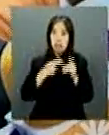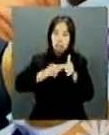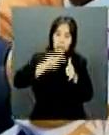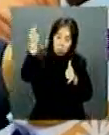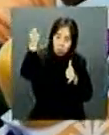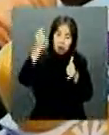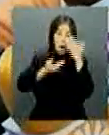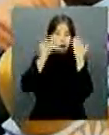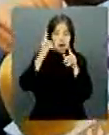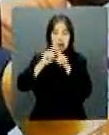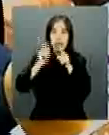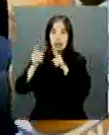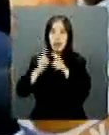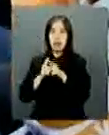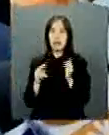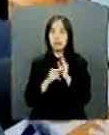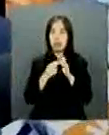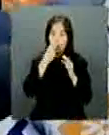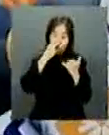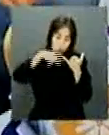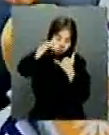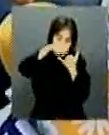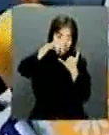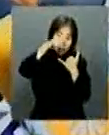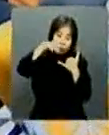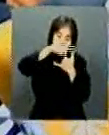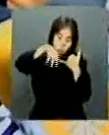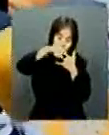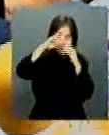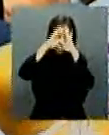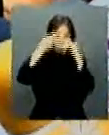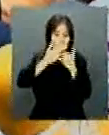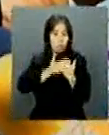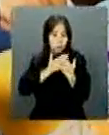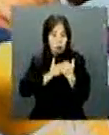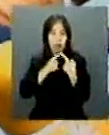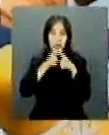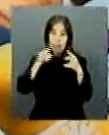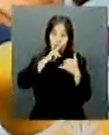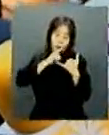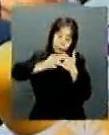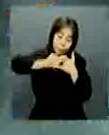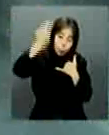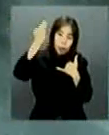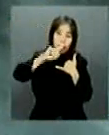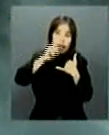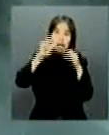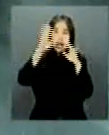รต่ออะไรผมไม่ได้ดูสภาพศพนี่จากประสบการณ์แต่ถ้ายิงทางการเมืองเนี่ยก็แค่ยิงให้ต